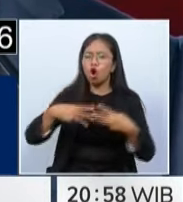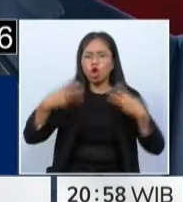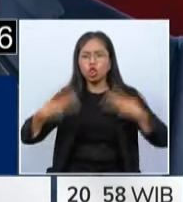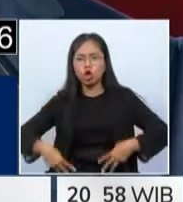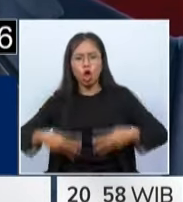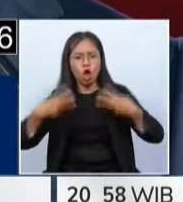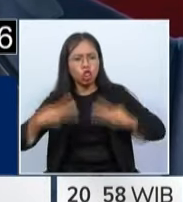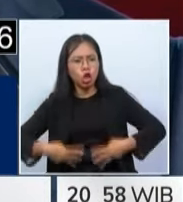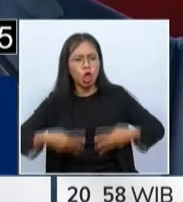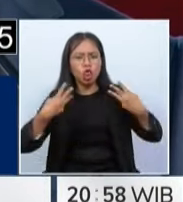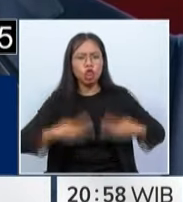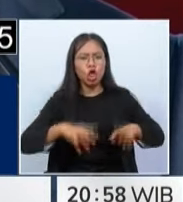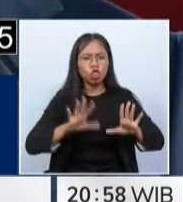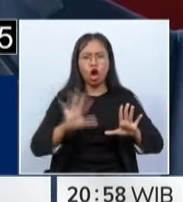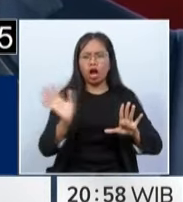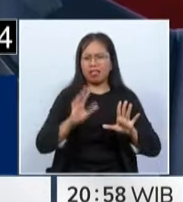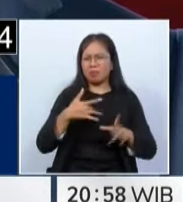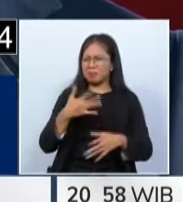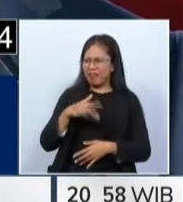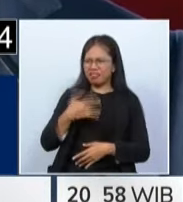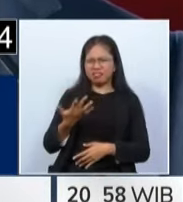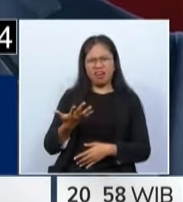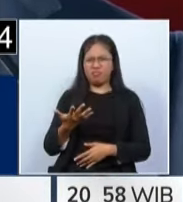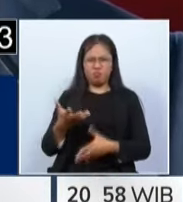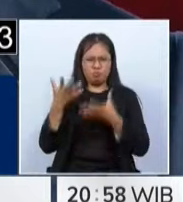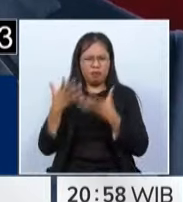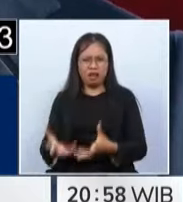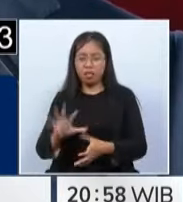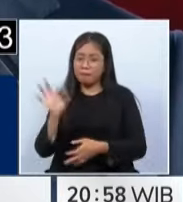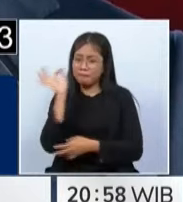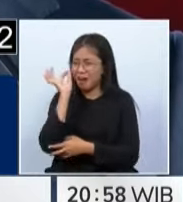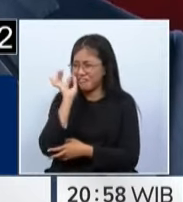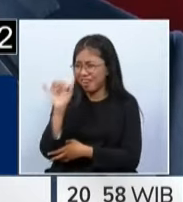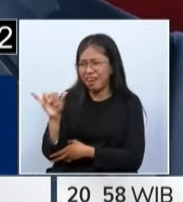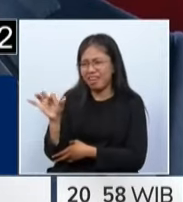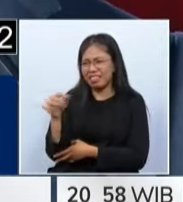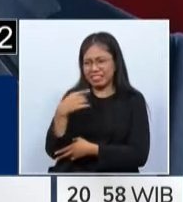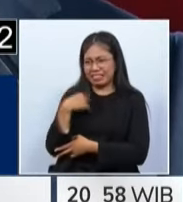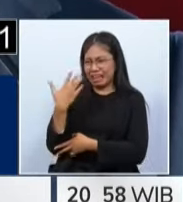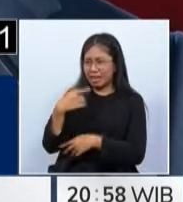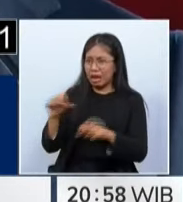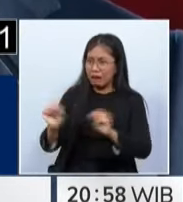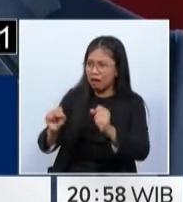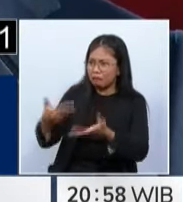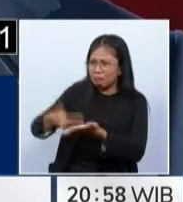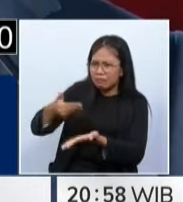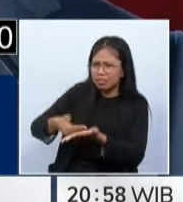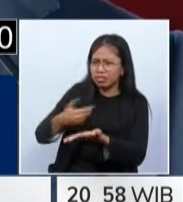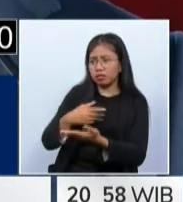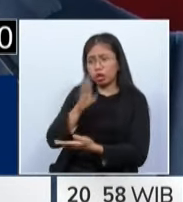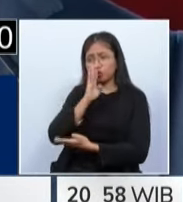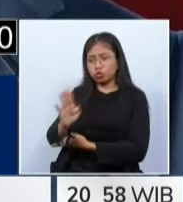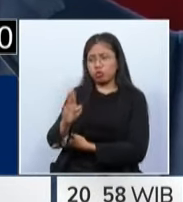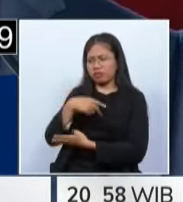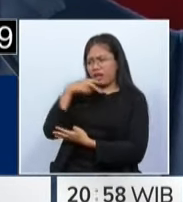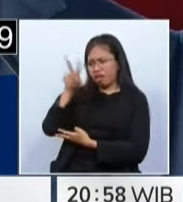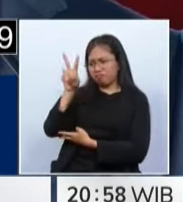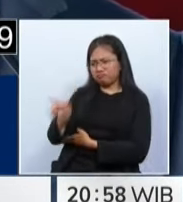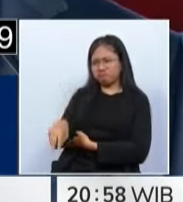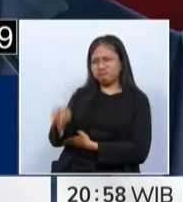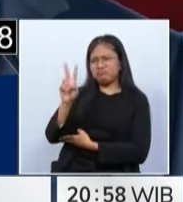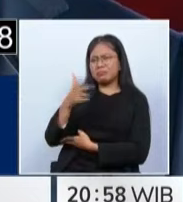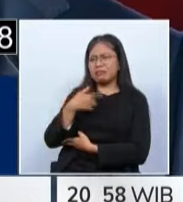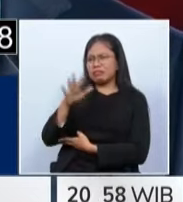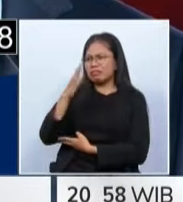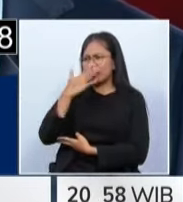kan saya tuh keberatan karena saya menilai Maaf ya karena anda desak saya saya terusan aja saya menilai anda tidak pantas bicara